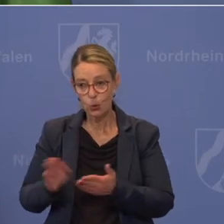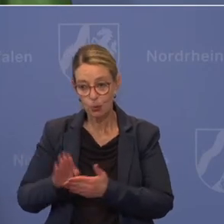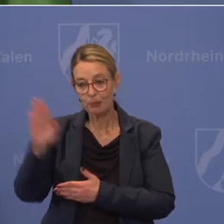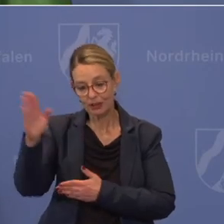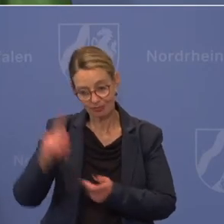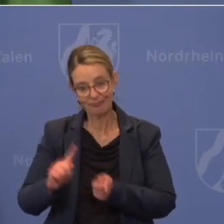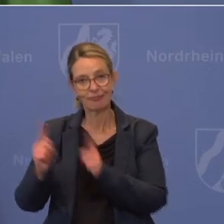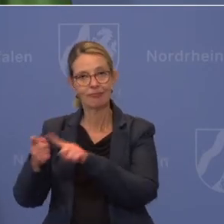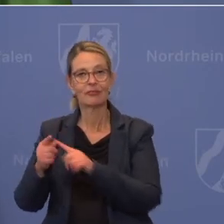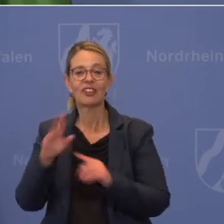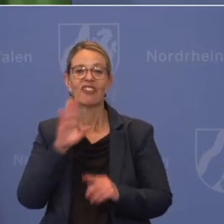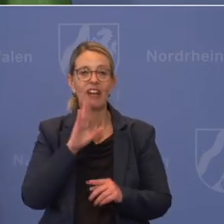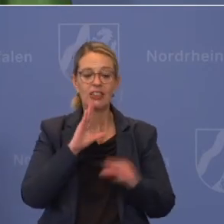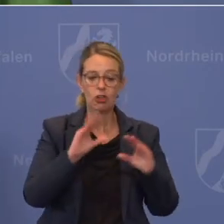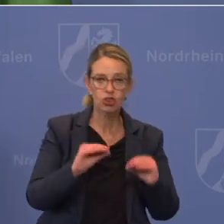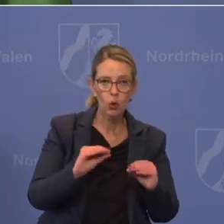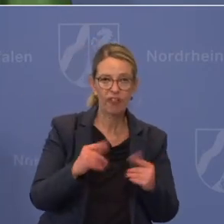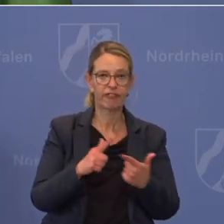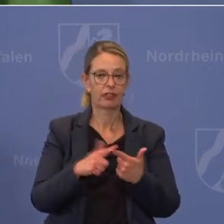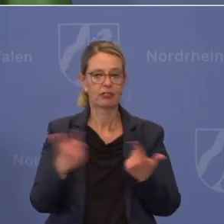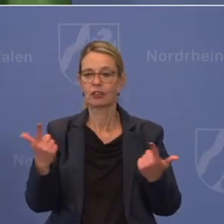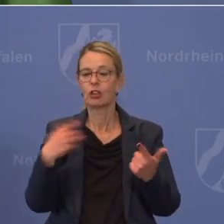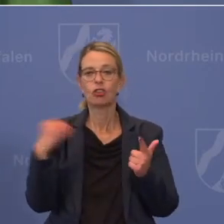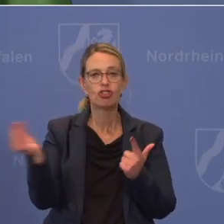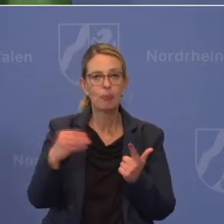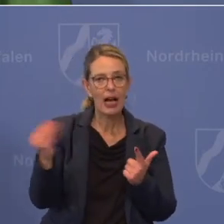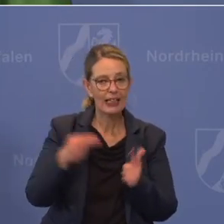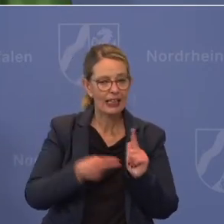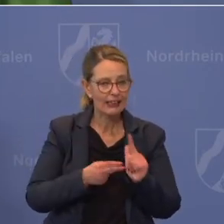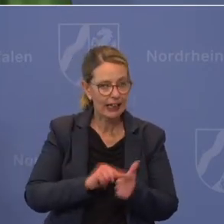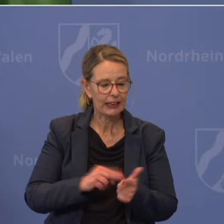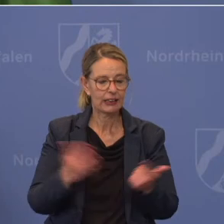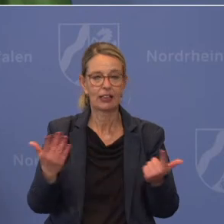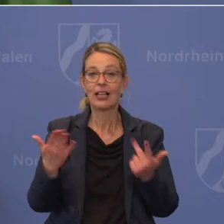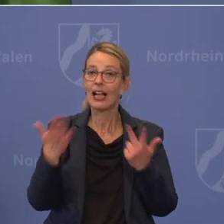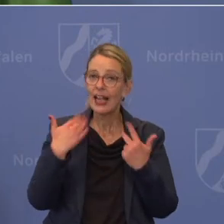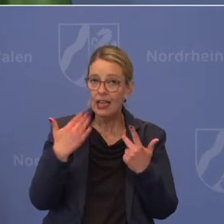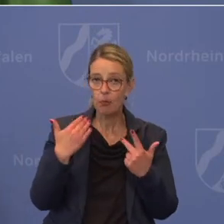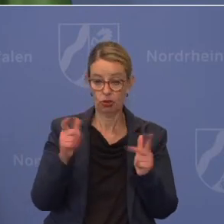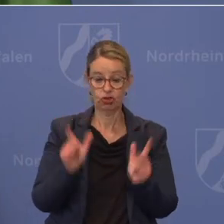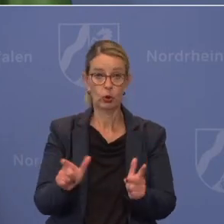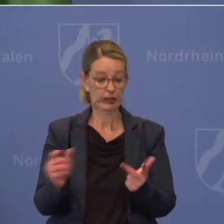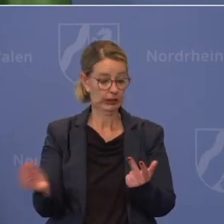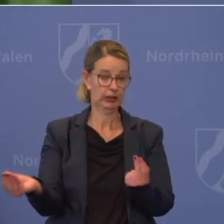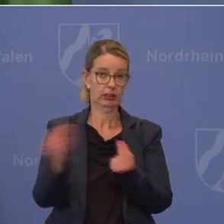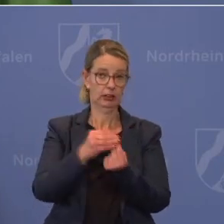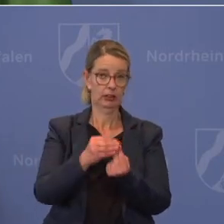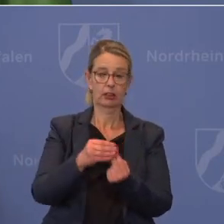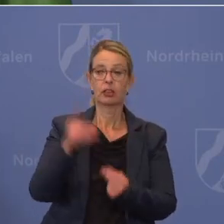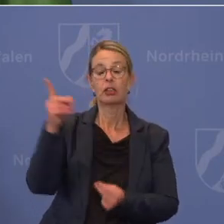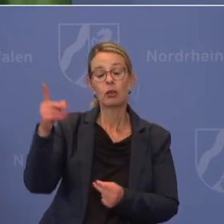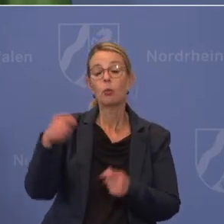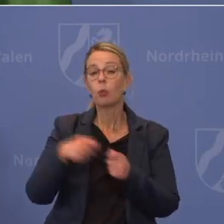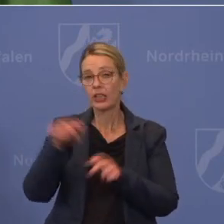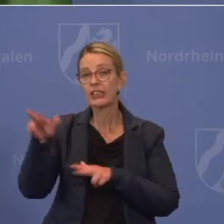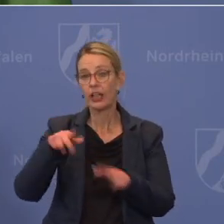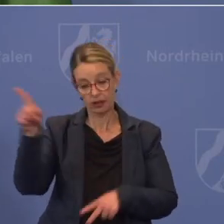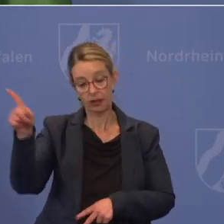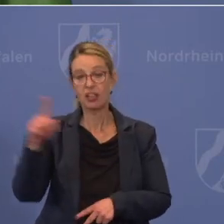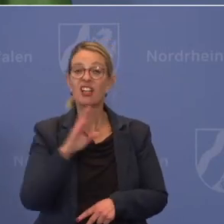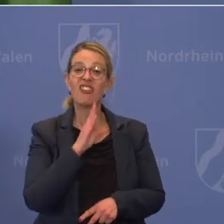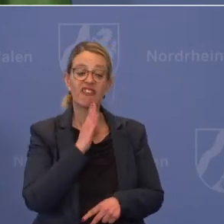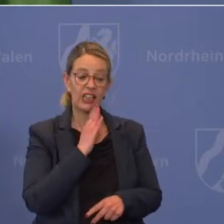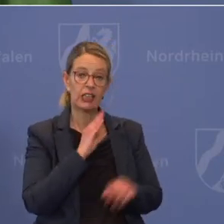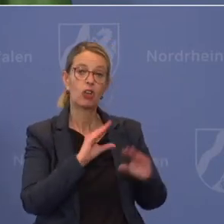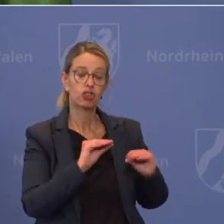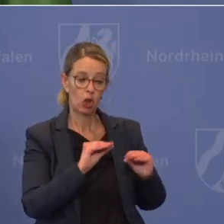Power-to-X, Wasserstoffanwendung, Speichertechnologien und den Klimaschutz voranbringen. Die Bundesregierung hat noch einmal bekräftigt, dass sie ihre